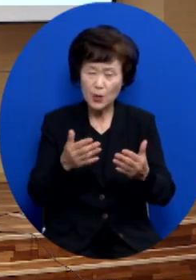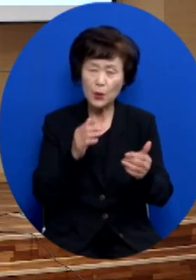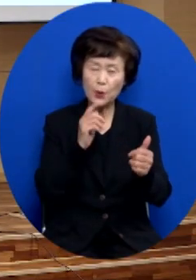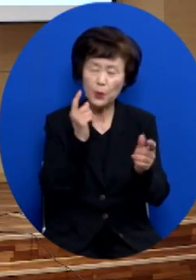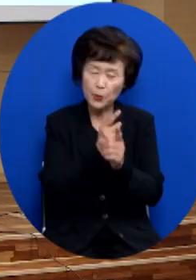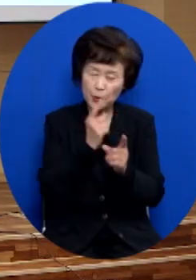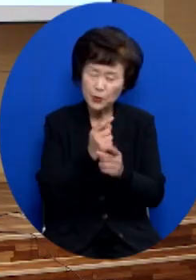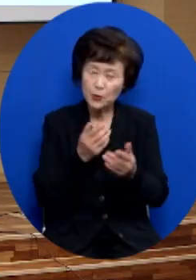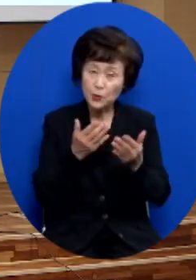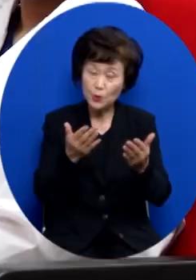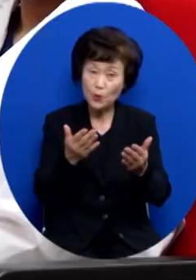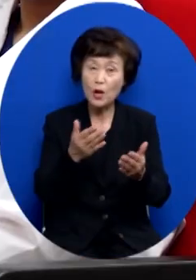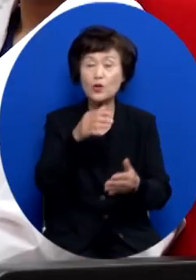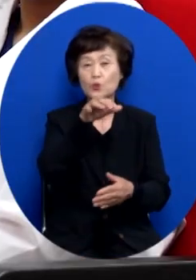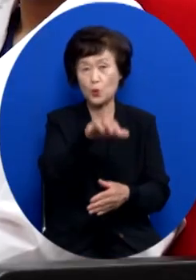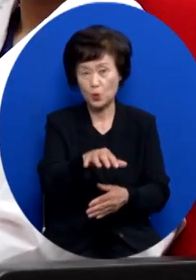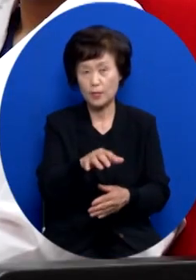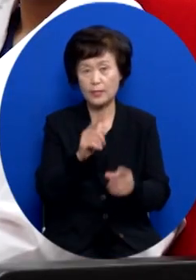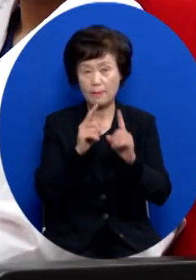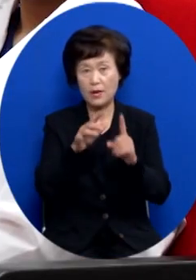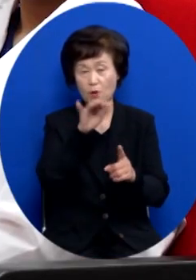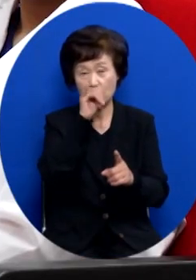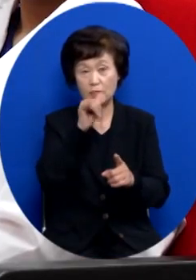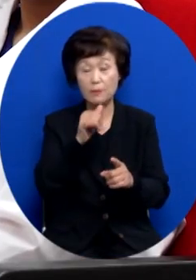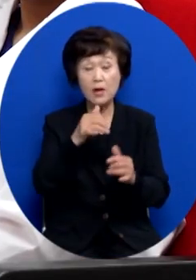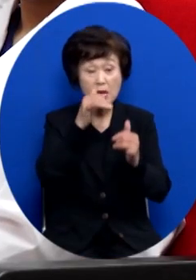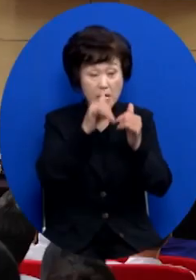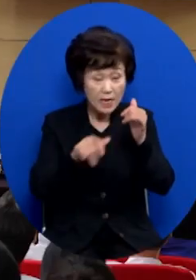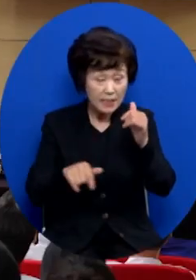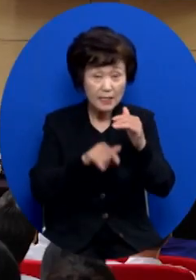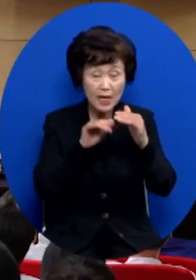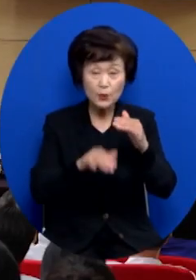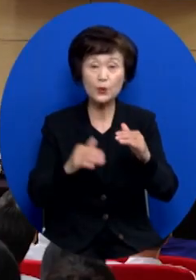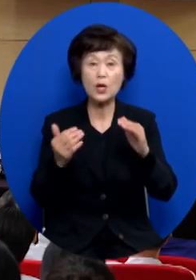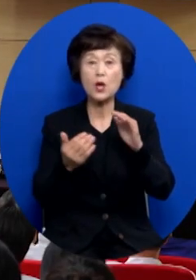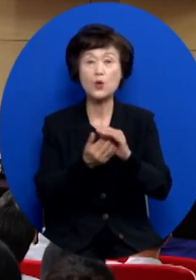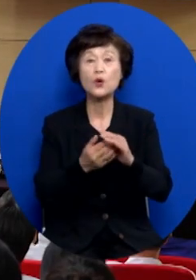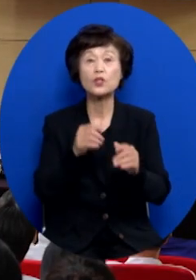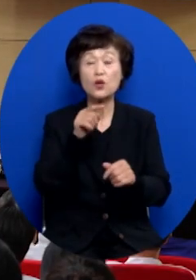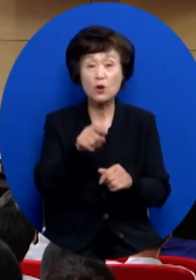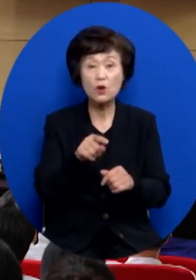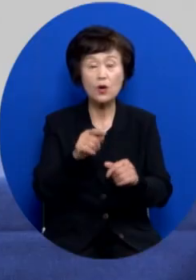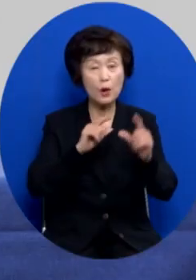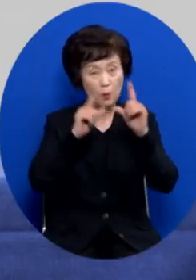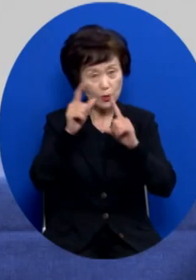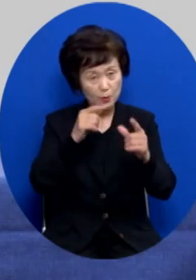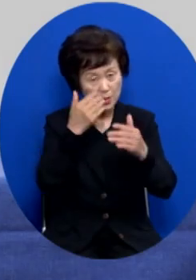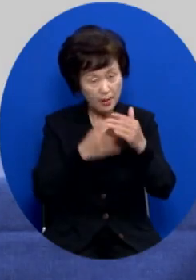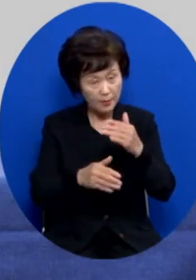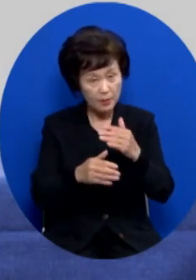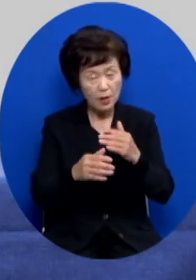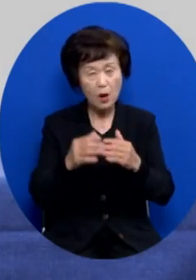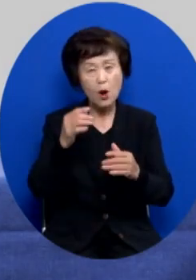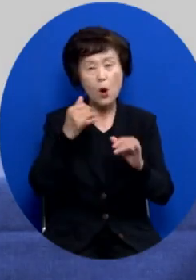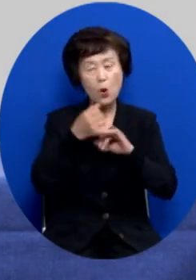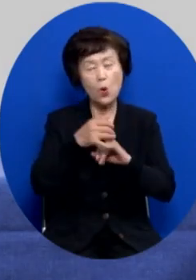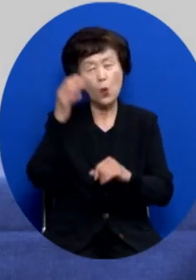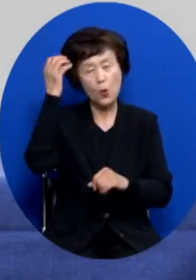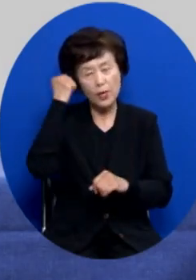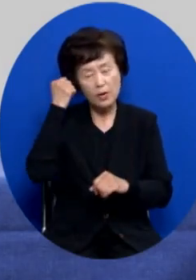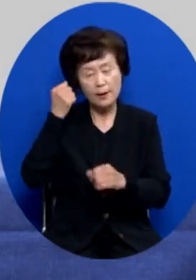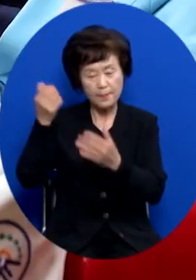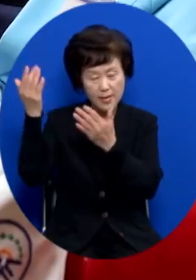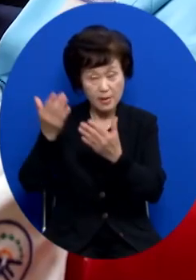수많은 시민의 희생과 헌신은 역사 속에서 성취된 흔적을 남긴 과거로 반드시 기억하고 계승해야